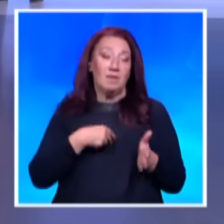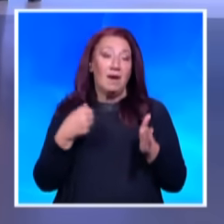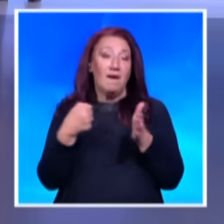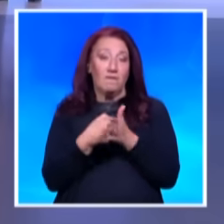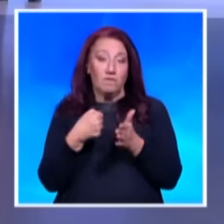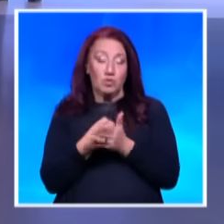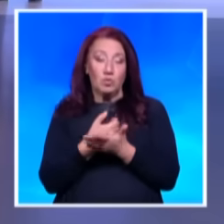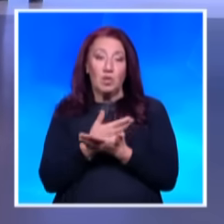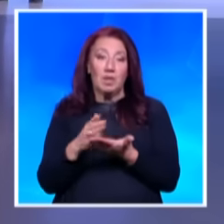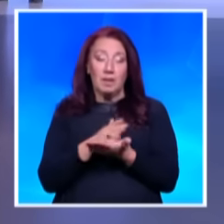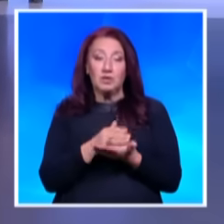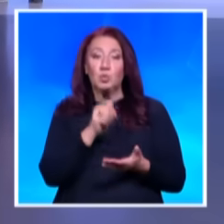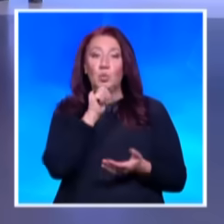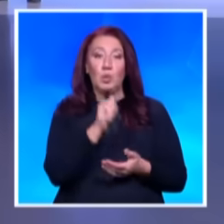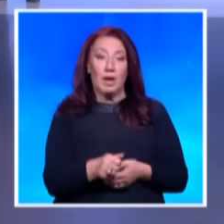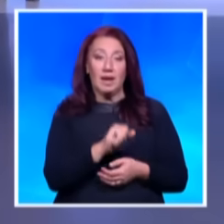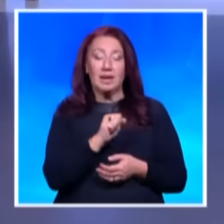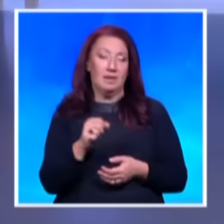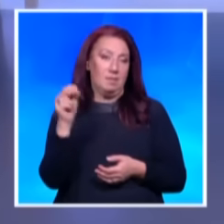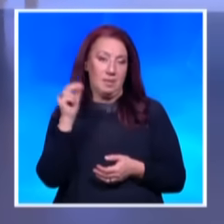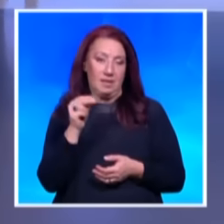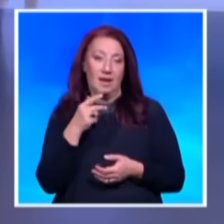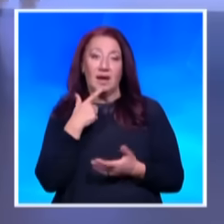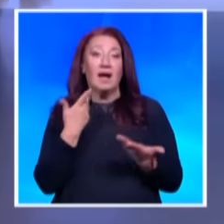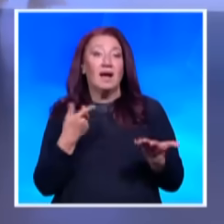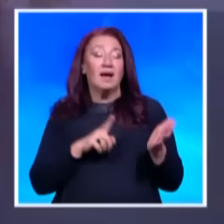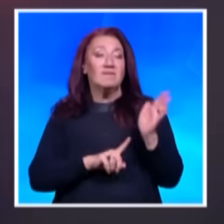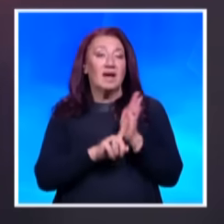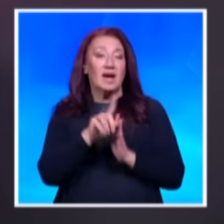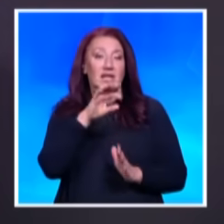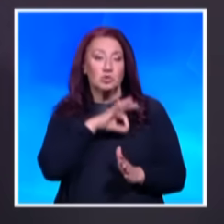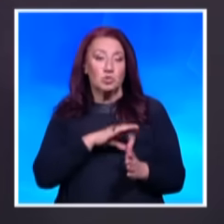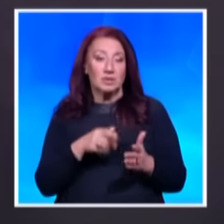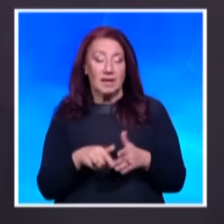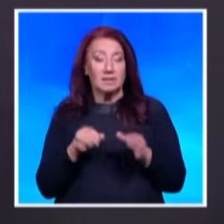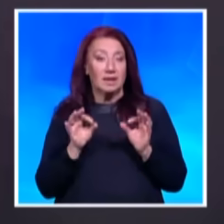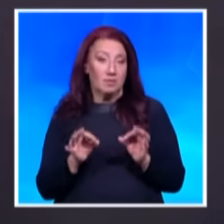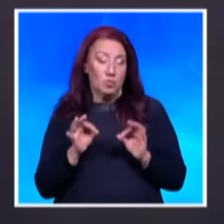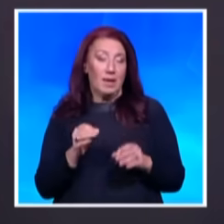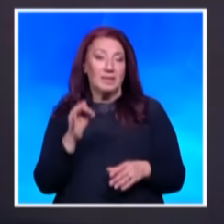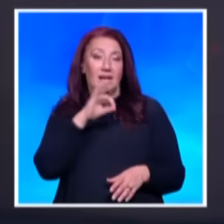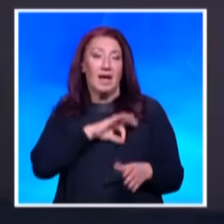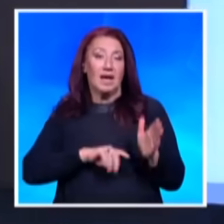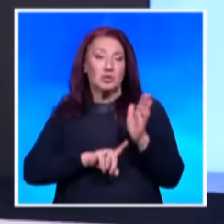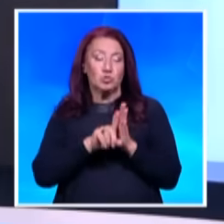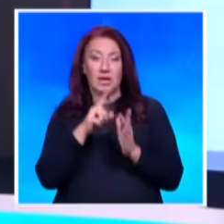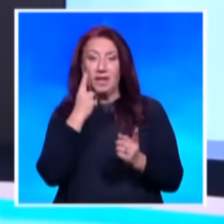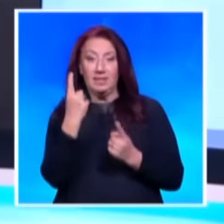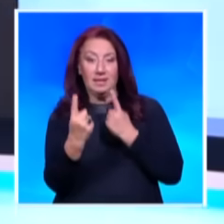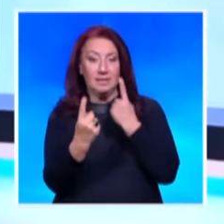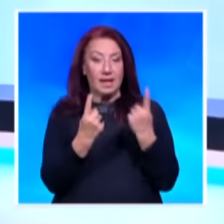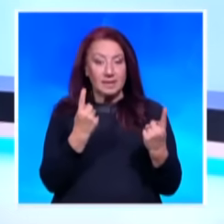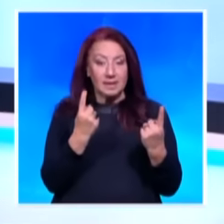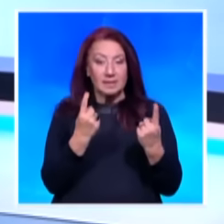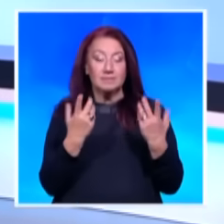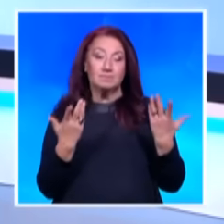България. Точно и да кажем така, какъв е резултат. Точно така, евроквалификацията между България и Унгария. В този момент резултатът е 1-1, след като